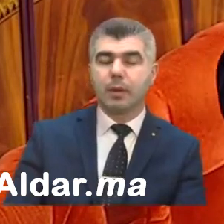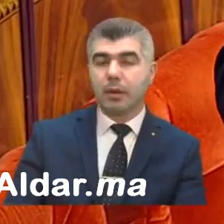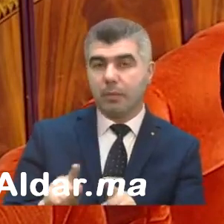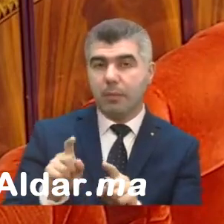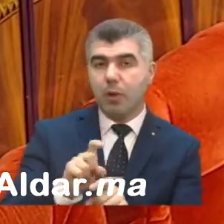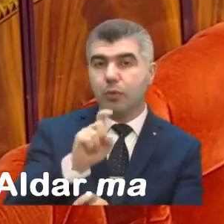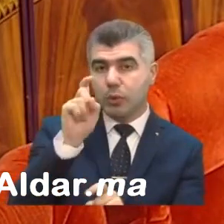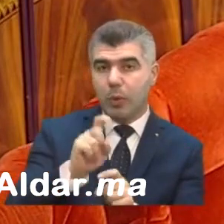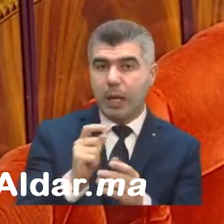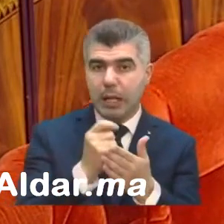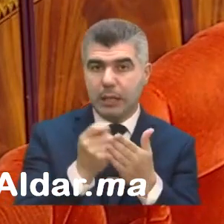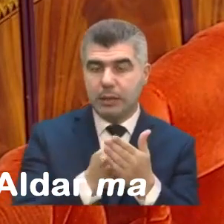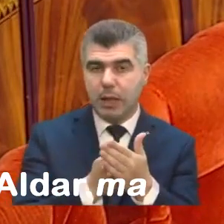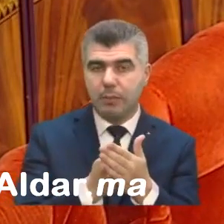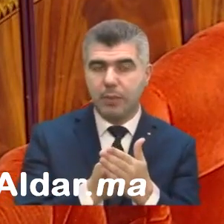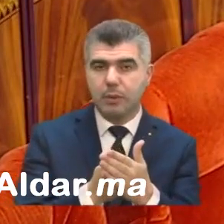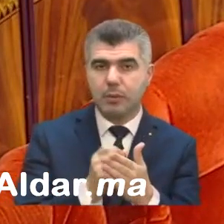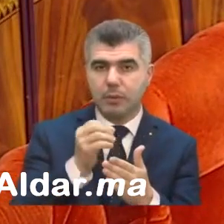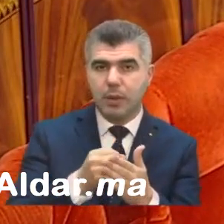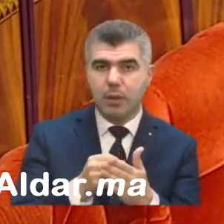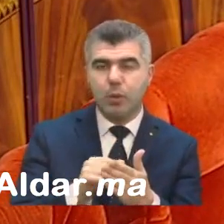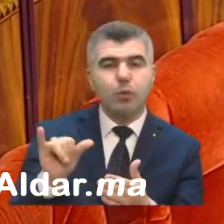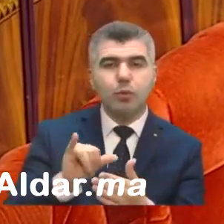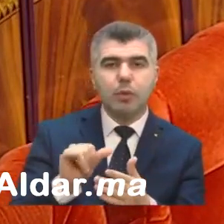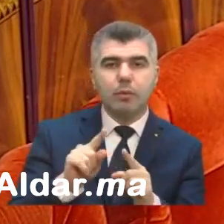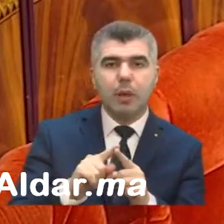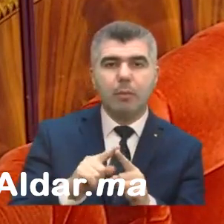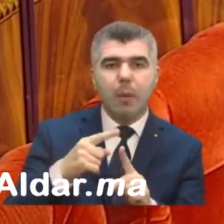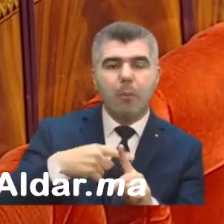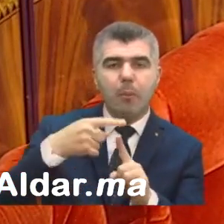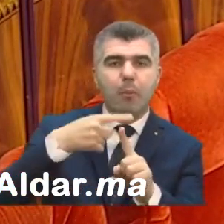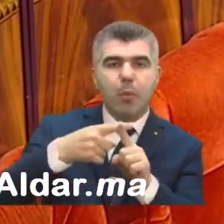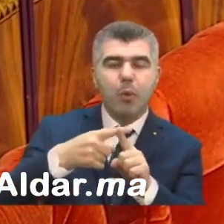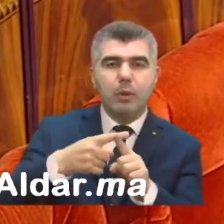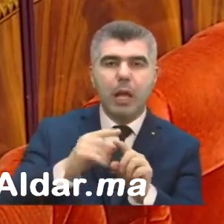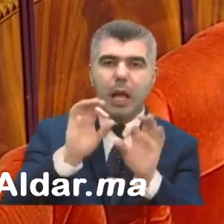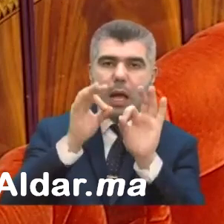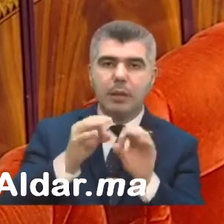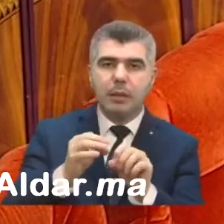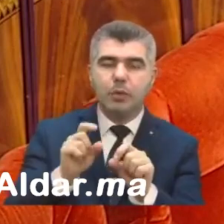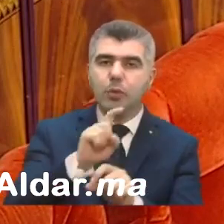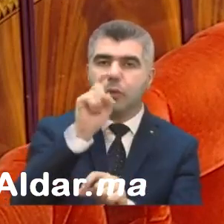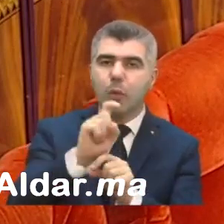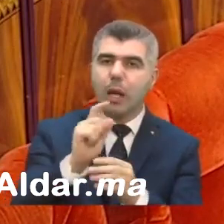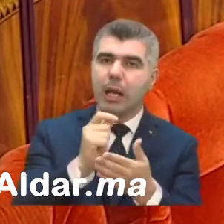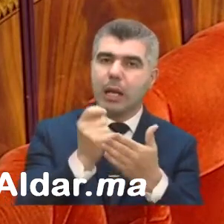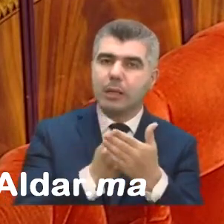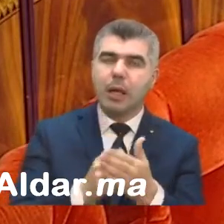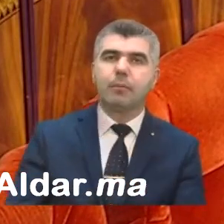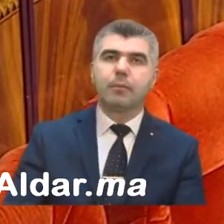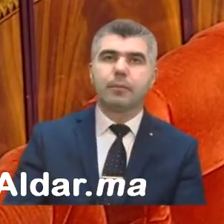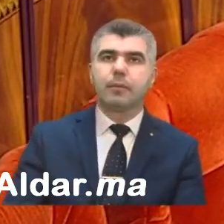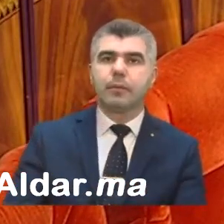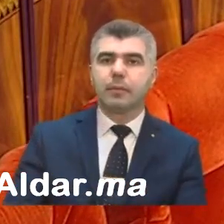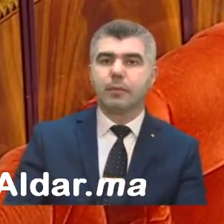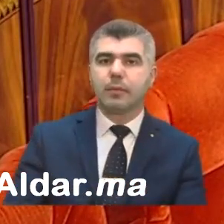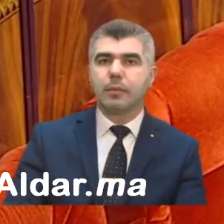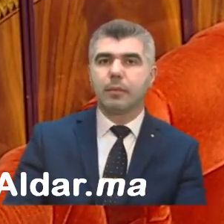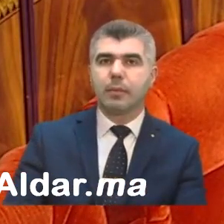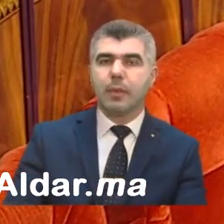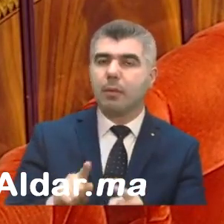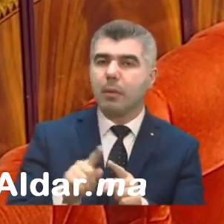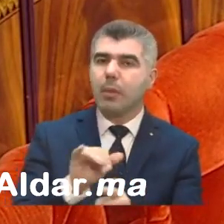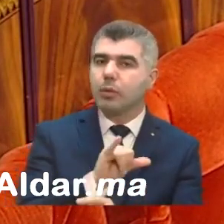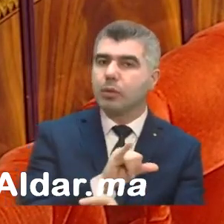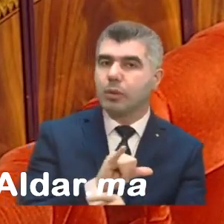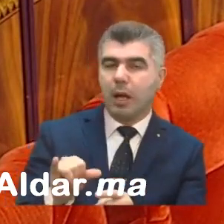سؤالا كتابيا؟ كيبان بان الهدف ديالو هو نرفع عدد الاسئله الكتابيه، ايوا رفع عدد الاسئله الكتابيه. لا